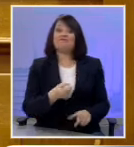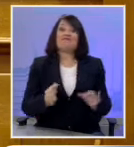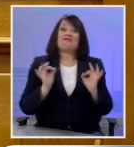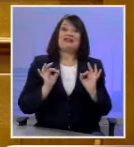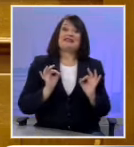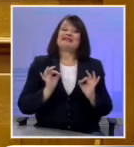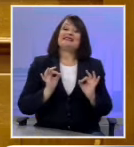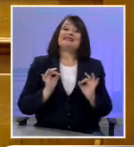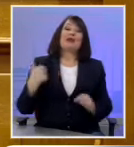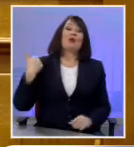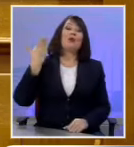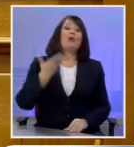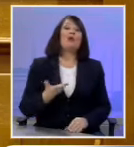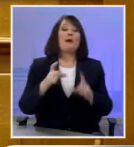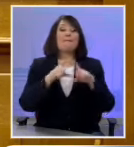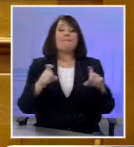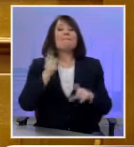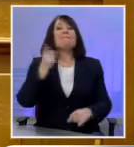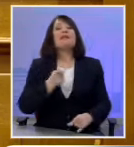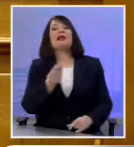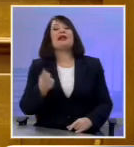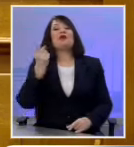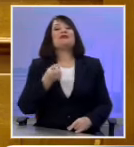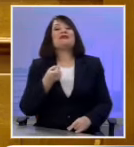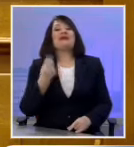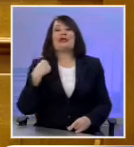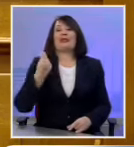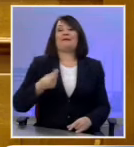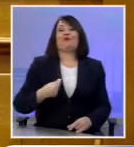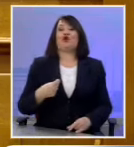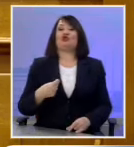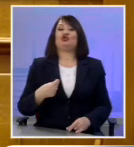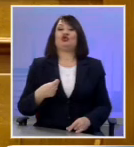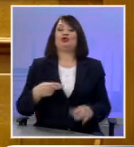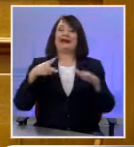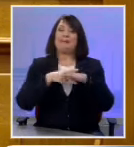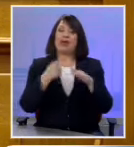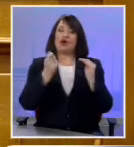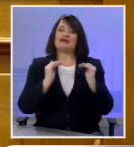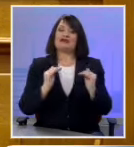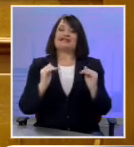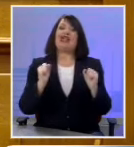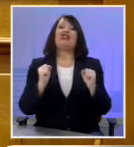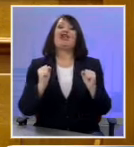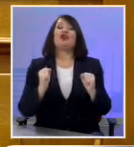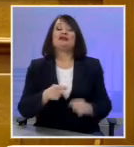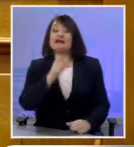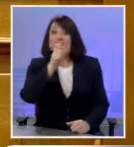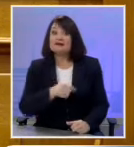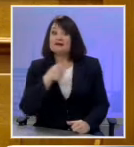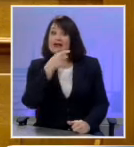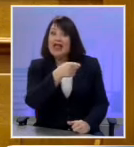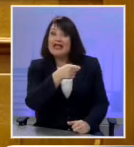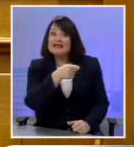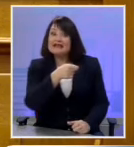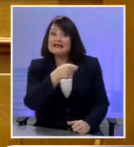το οποίο βεβαίως ανήκε κατά συντριπτική μετοχική πλειοψηφία στο δημόσιο μέσω του τούχου σου. Εσείς εκμηδενήσατε την